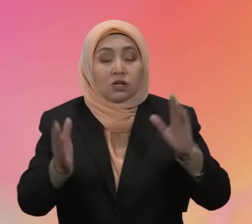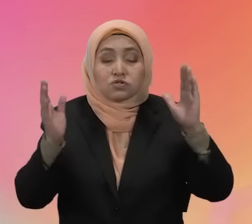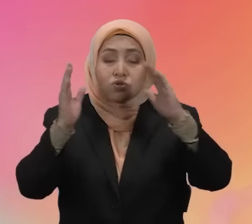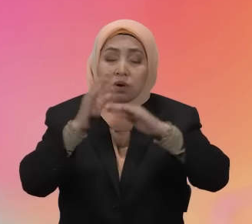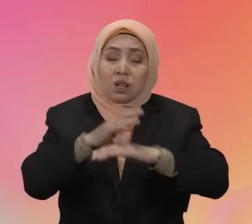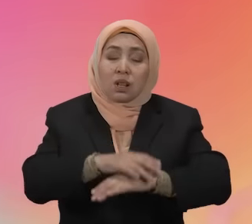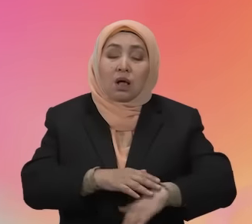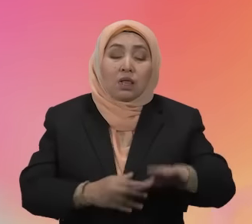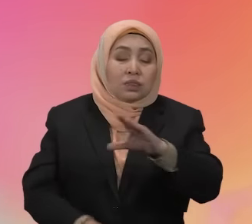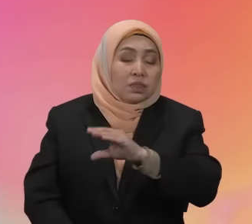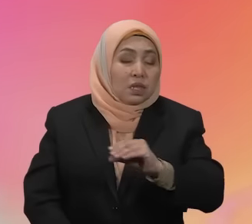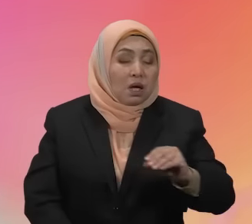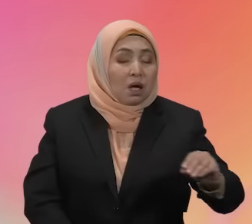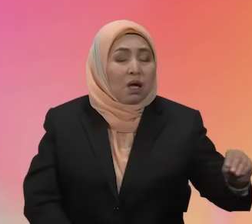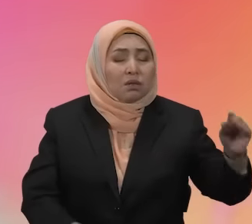الصلاة